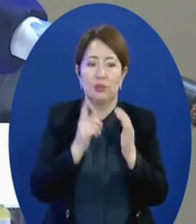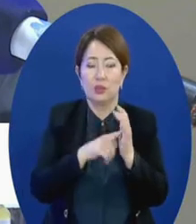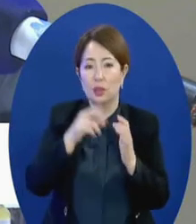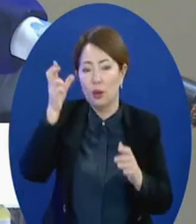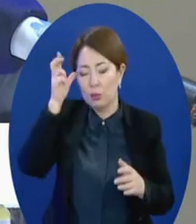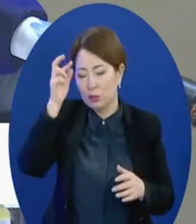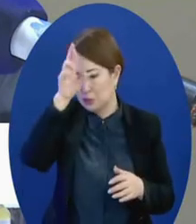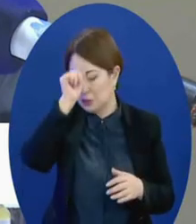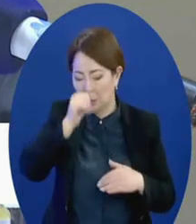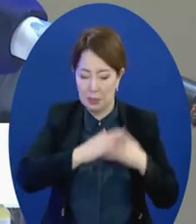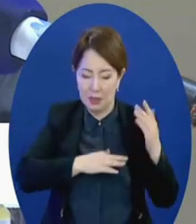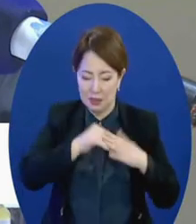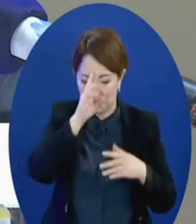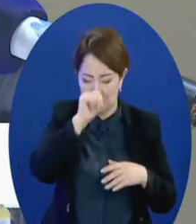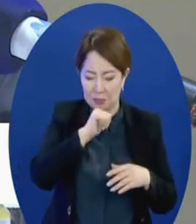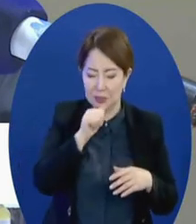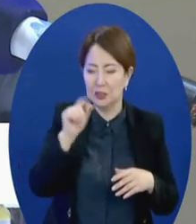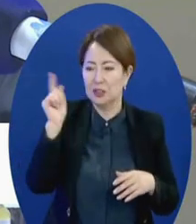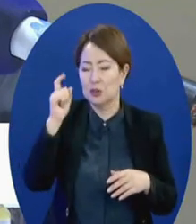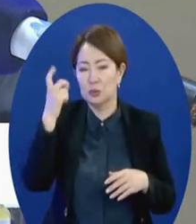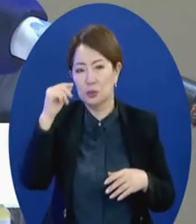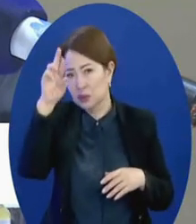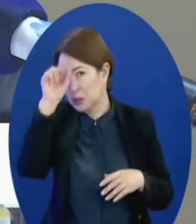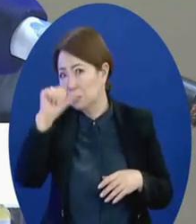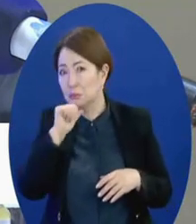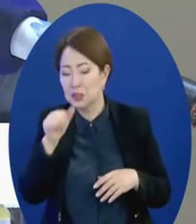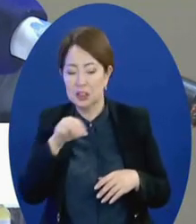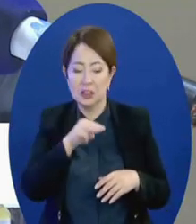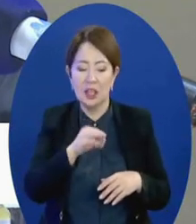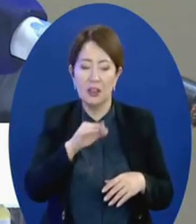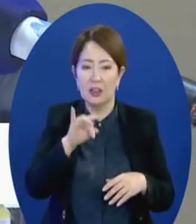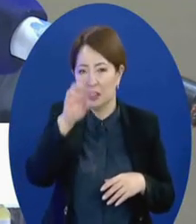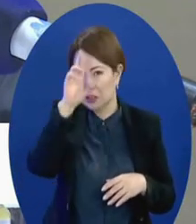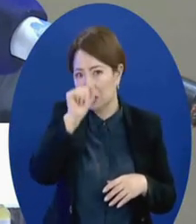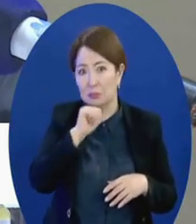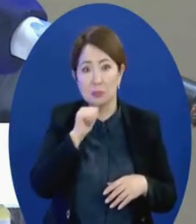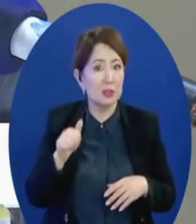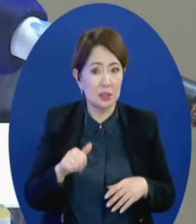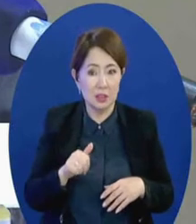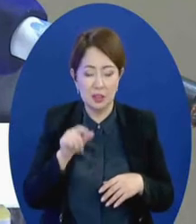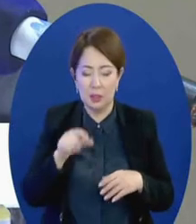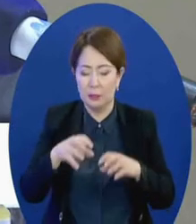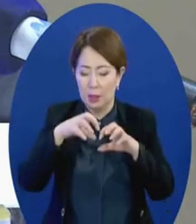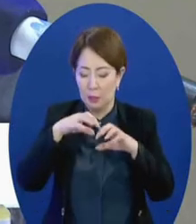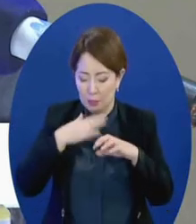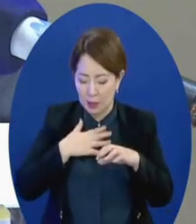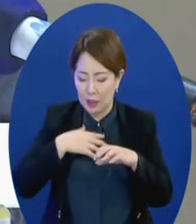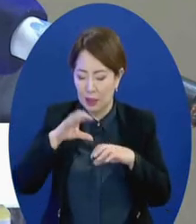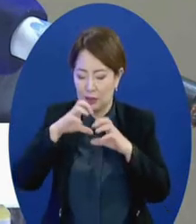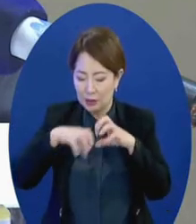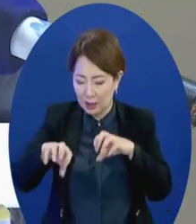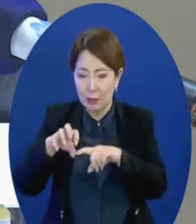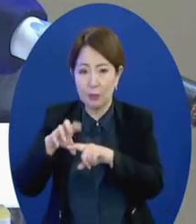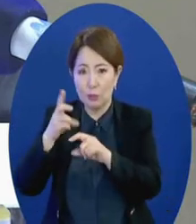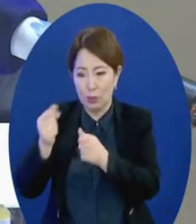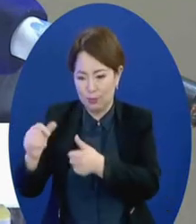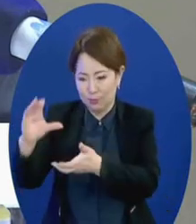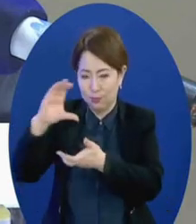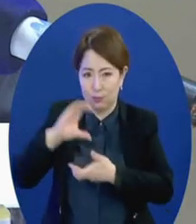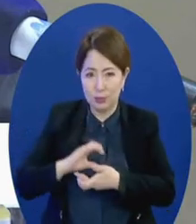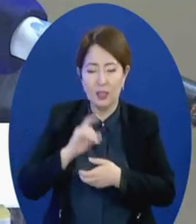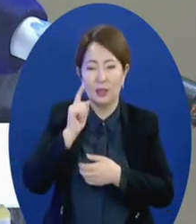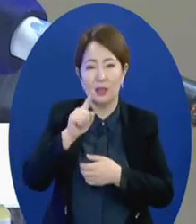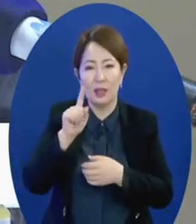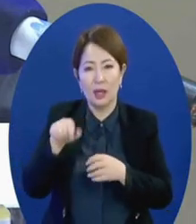Боловсролын яам бол барилгын яам биш, эрчим хүчний яам биш, тендерийн яам биш. Тийм учраас энэ салбарт ирж байгаа энэ 1.7 их